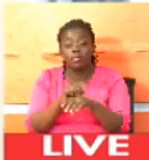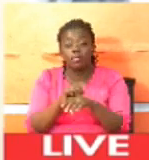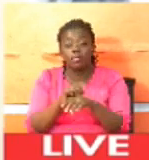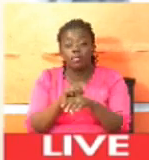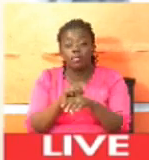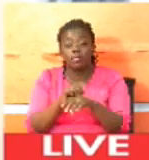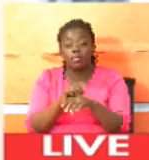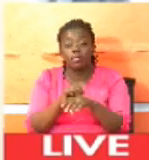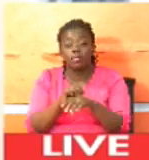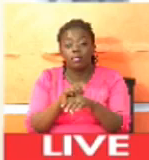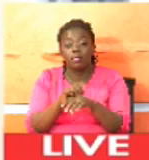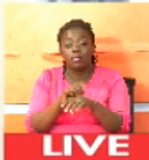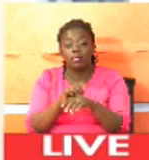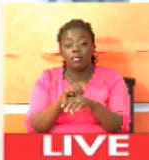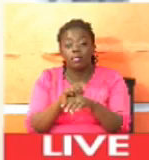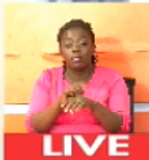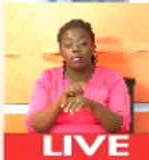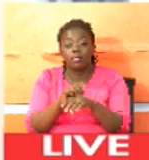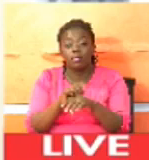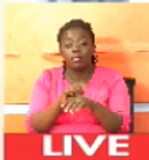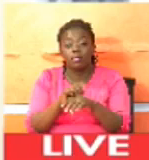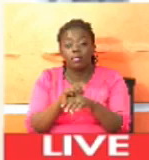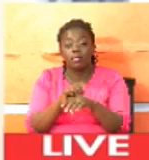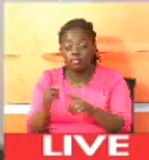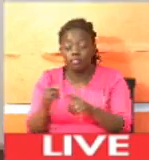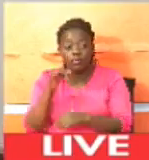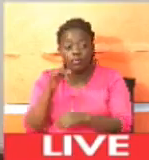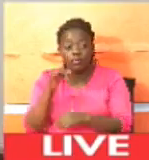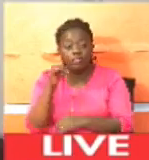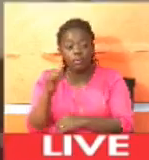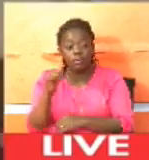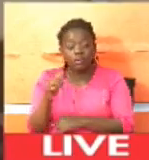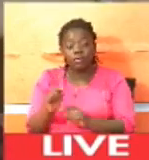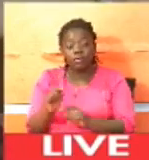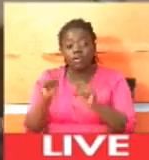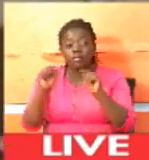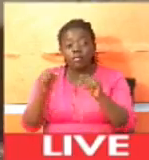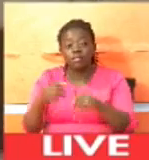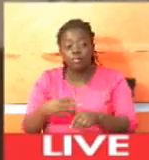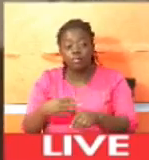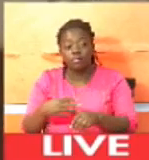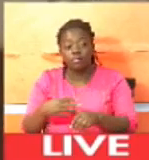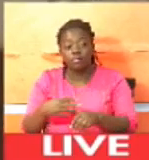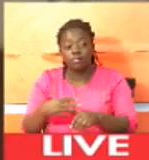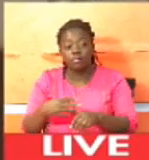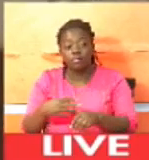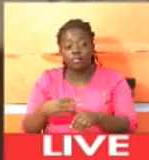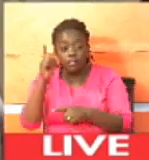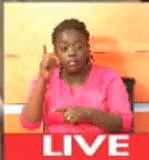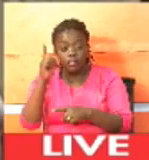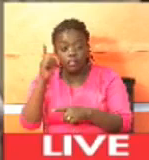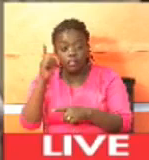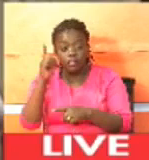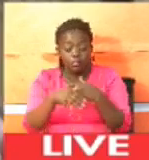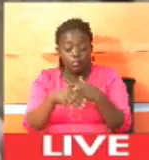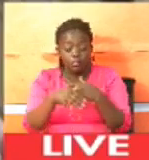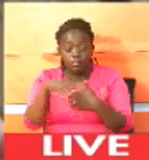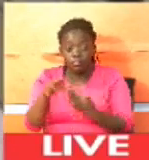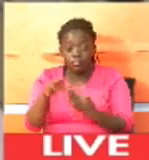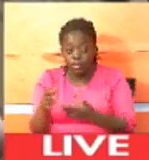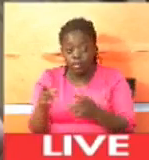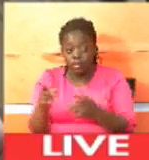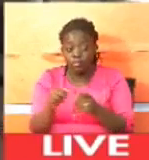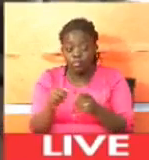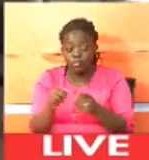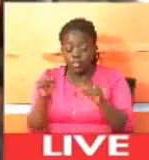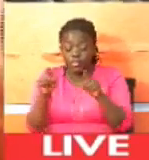bulumi ategeezezza nti mukwano gw'Enshemereirwe yamukubidde essimu n'agenda okumulaba, kyokka yabadde yaakatuuka muliraanwe Kayemba ng'ono